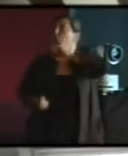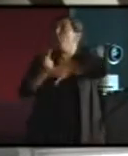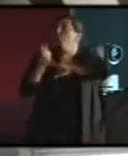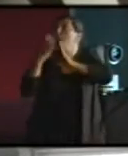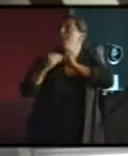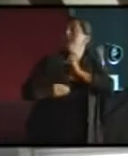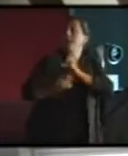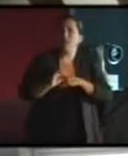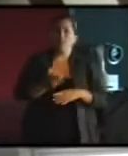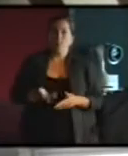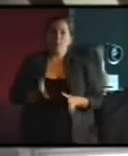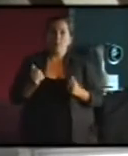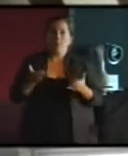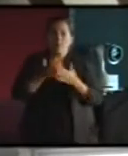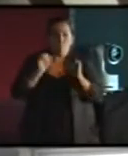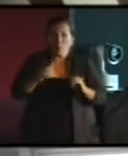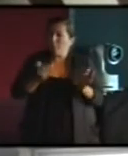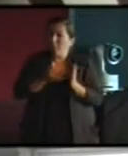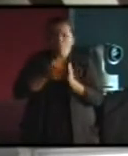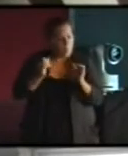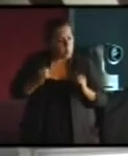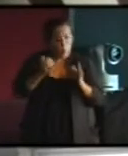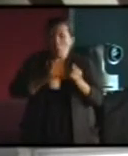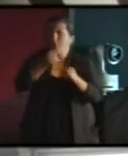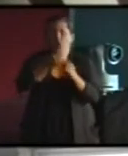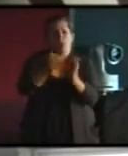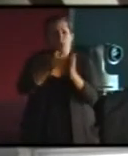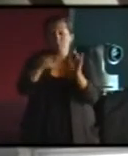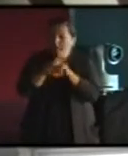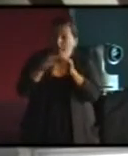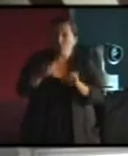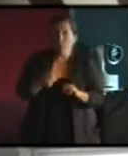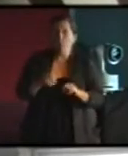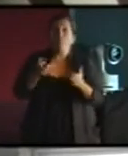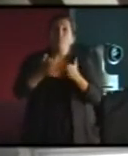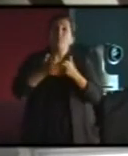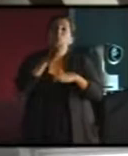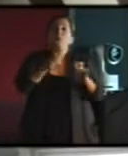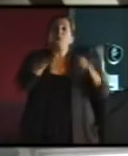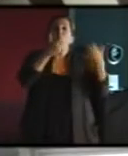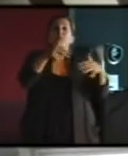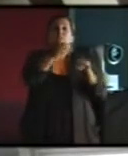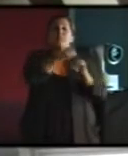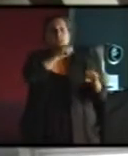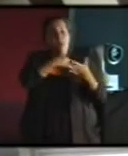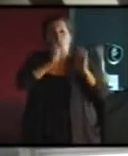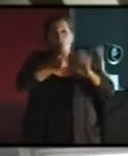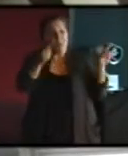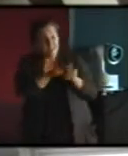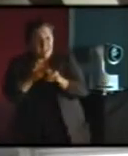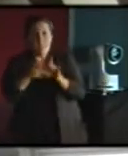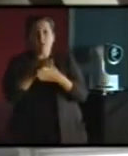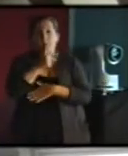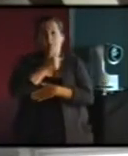oubliées. C'est-à-dire, on est capable de le refaire. On est parfaitement même de le refaire. Ce qui n'est pas le cas, par exemple, d'un bâtiment 18e. Et